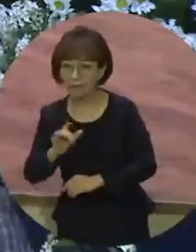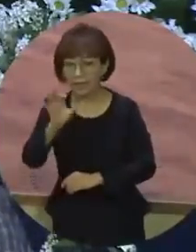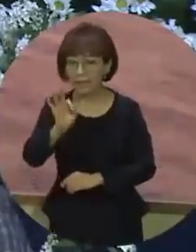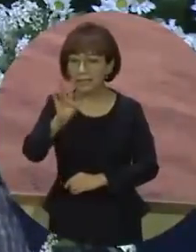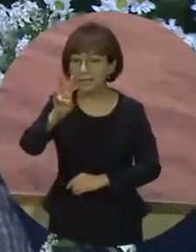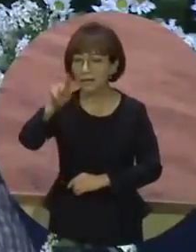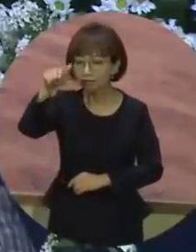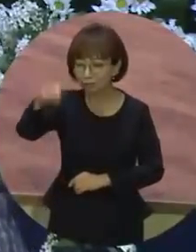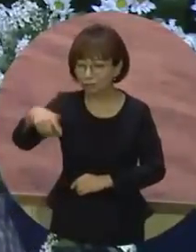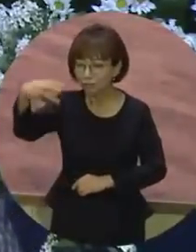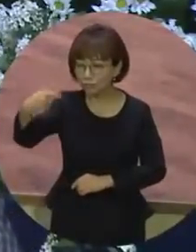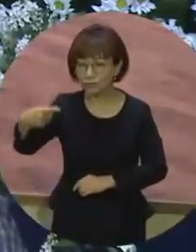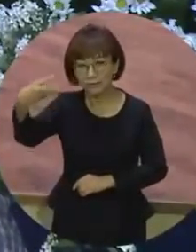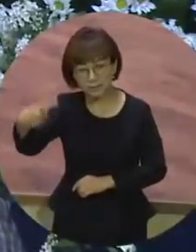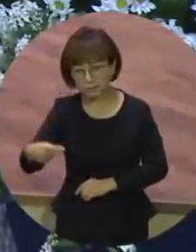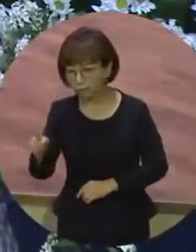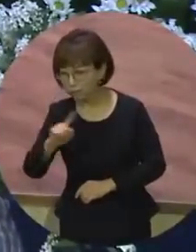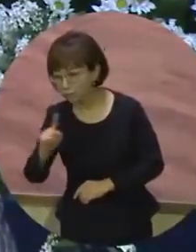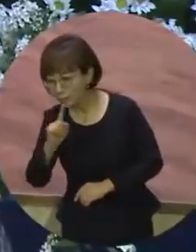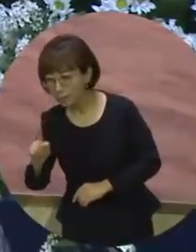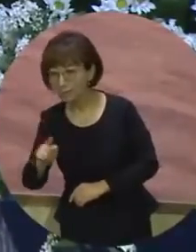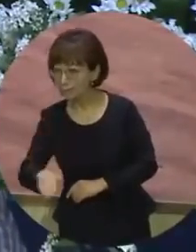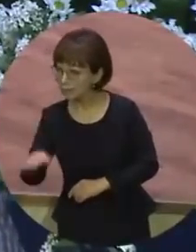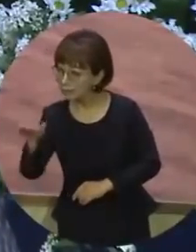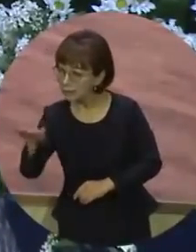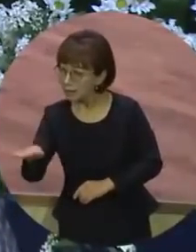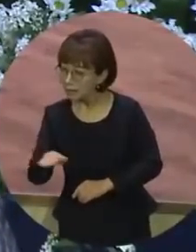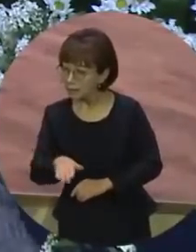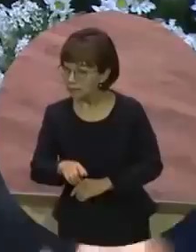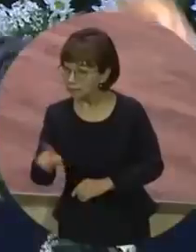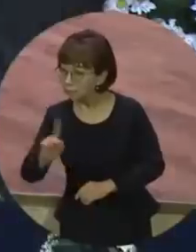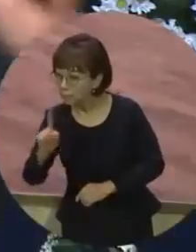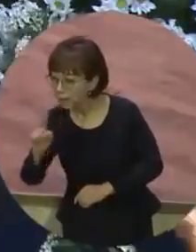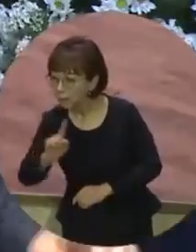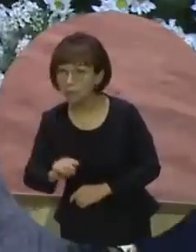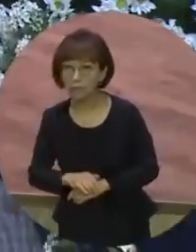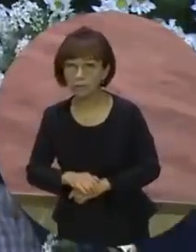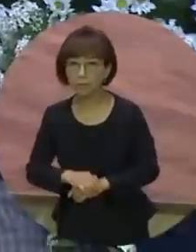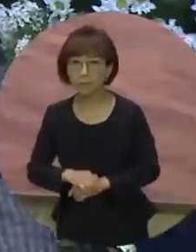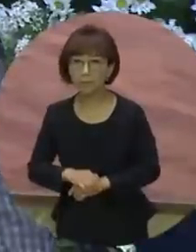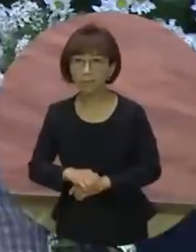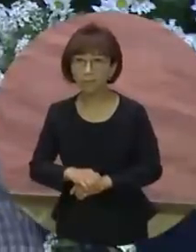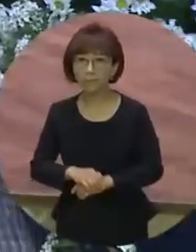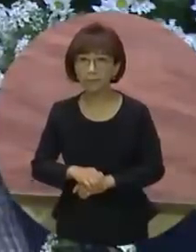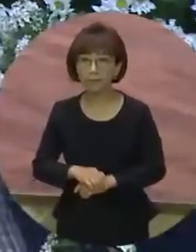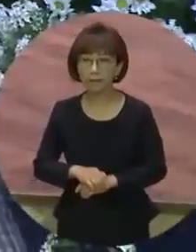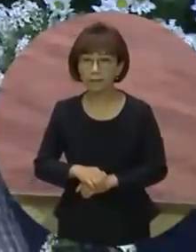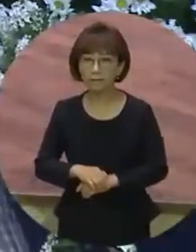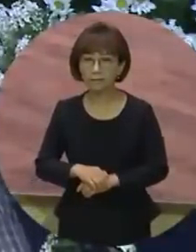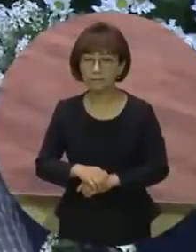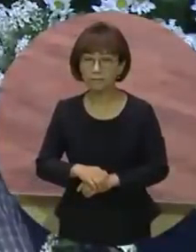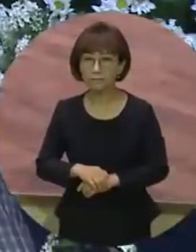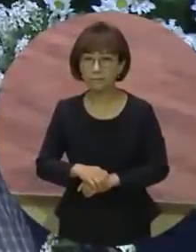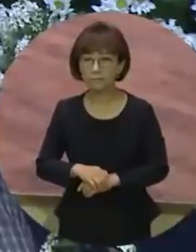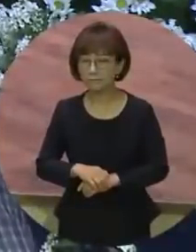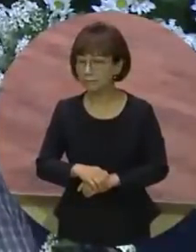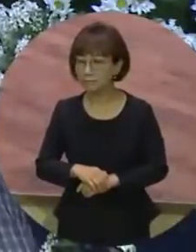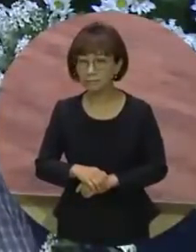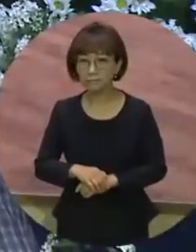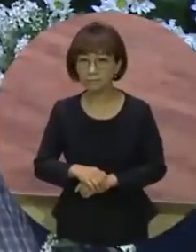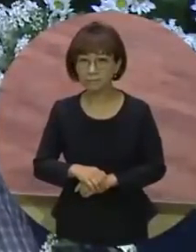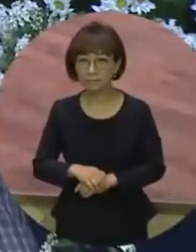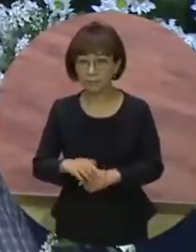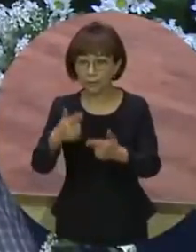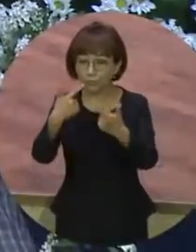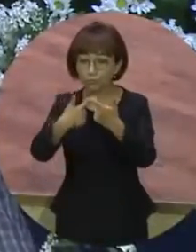뭔 소리야? 뭔 소리가 이 친구가 부산 친구가 자다가 발딱 일어나가지고 선풍기를 탁 끄고 잤단 말이요. 무슨 말을